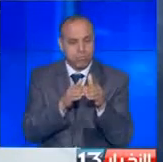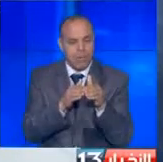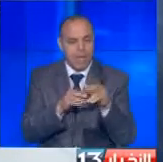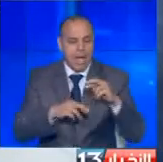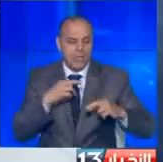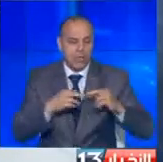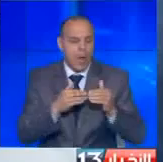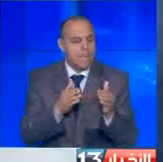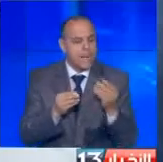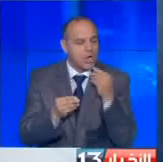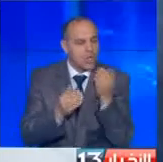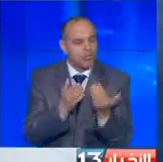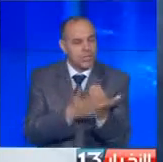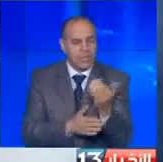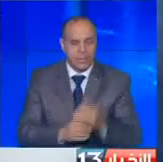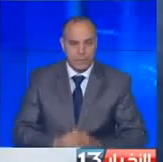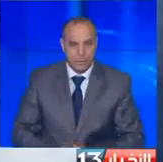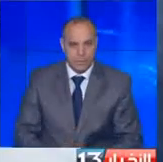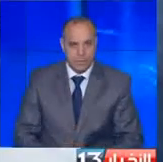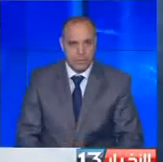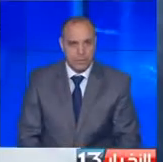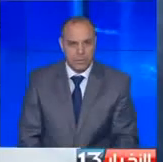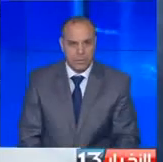المطاعم الجامعية الجديدة.